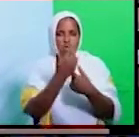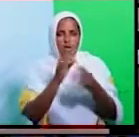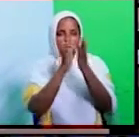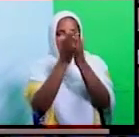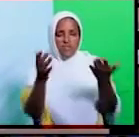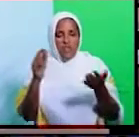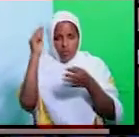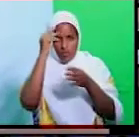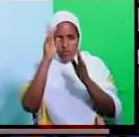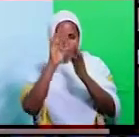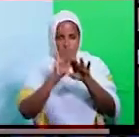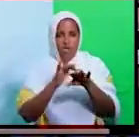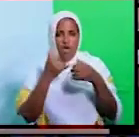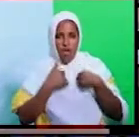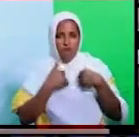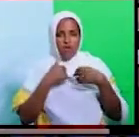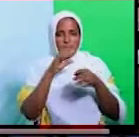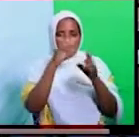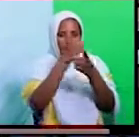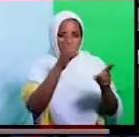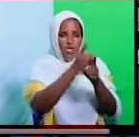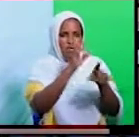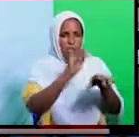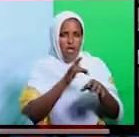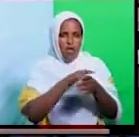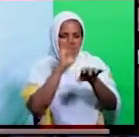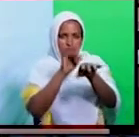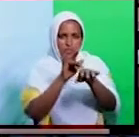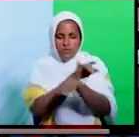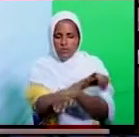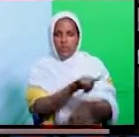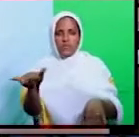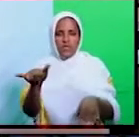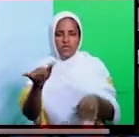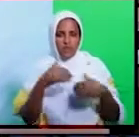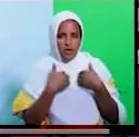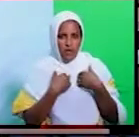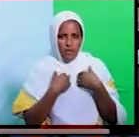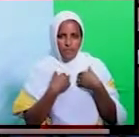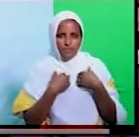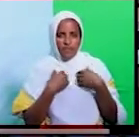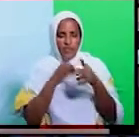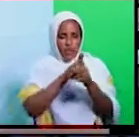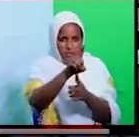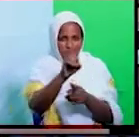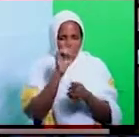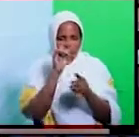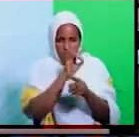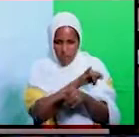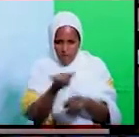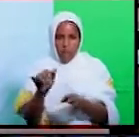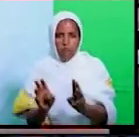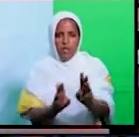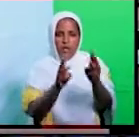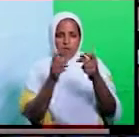አይሆንም። ቅዱስ ጳውሎስ እንዳለው የሰሙት ቃል ከሰሚዎቹ ጋር በእምነት ስላልተዋሐደ አልጠቀማቸውም እንዳለው ዕብራውያን